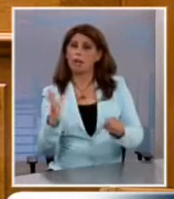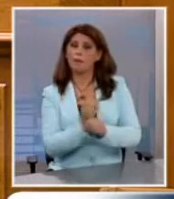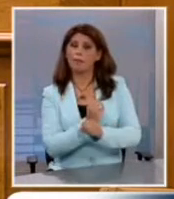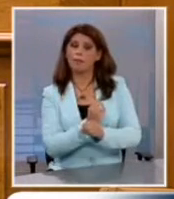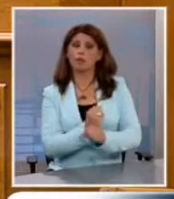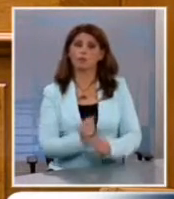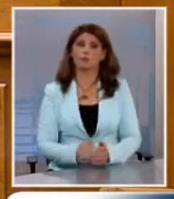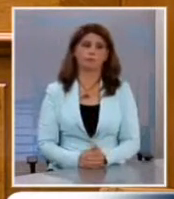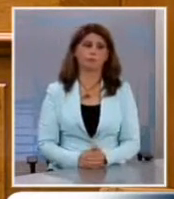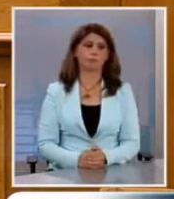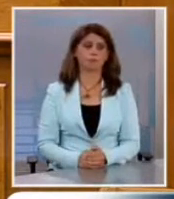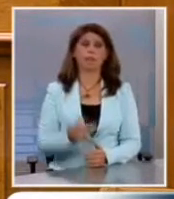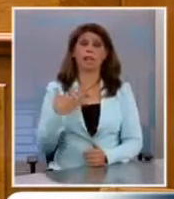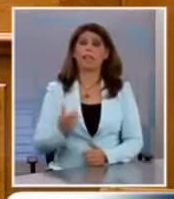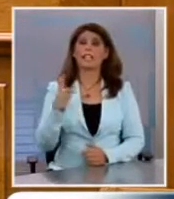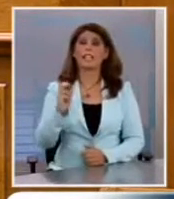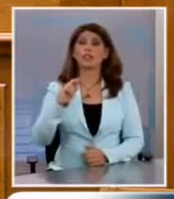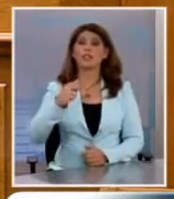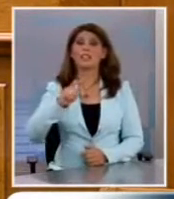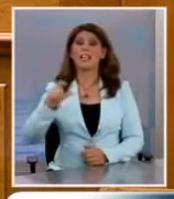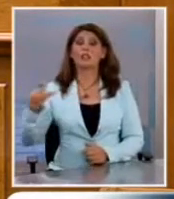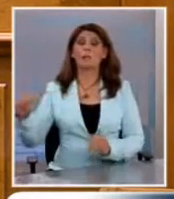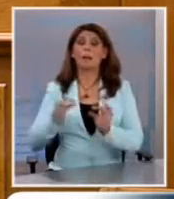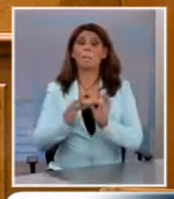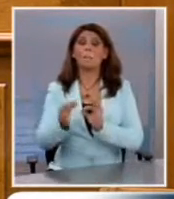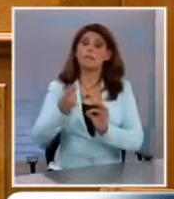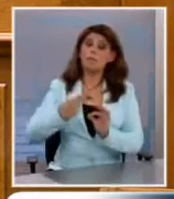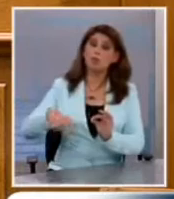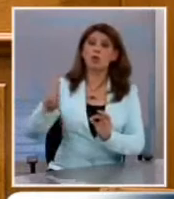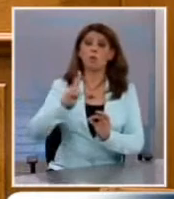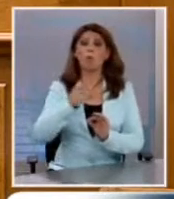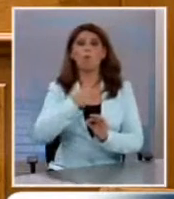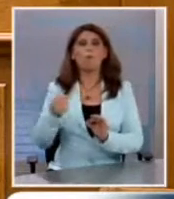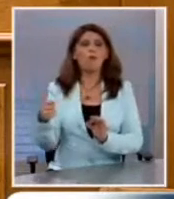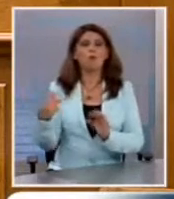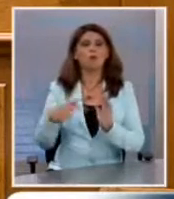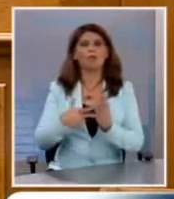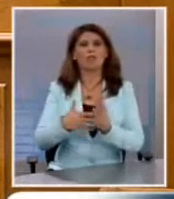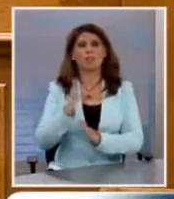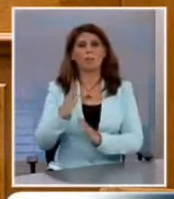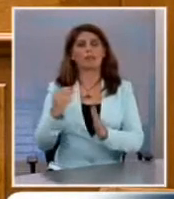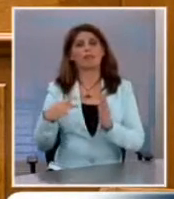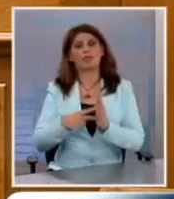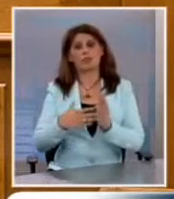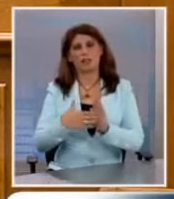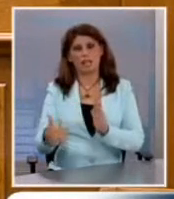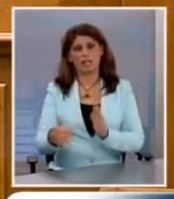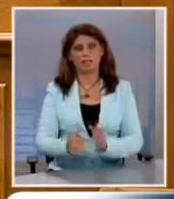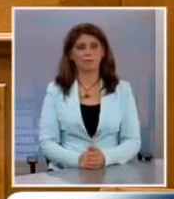είχαν 20 δισεκατομμύρια μέτρα περισσότερα μόνο για το 2015 και το 2016.